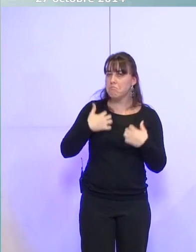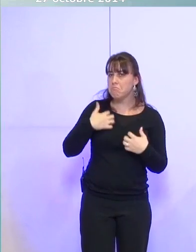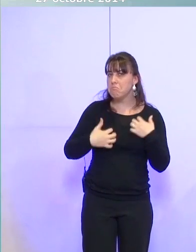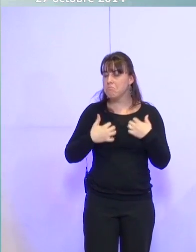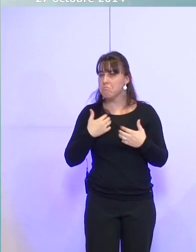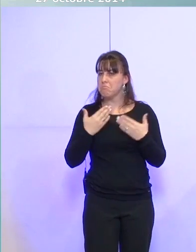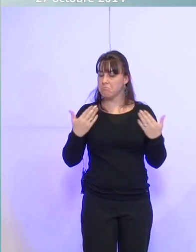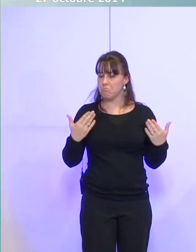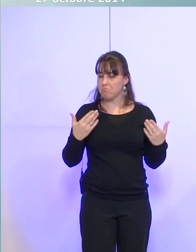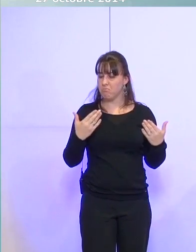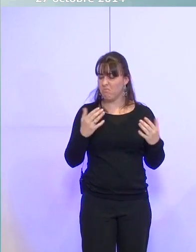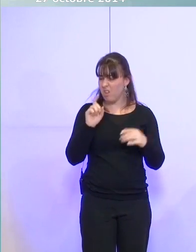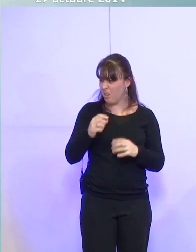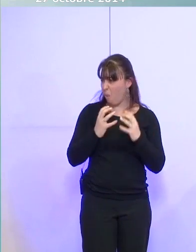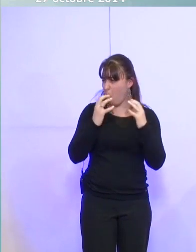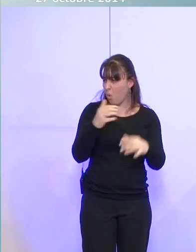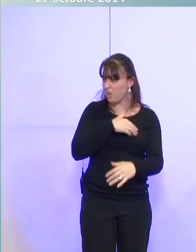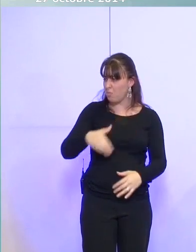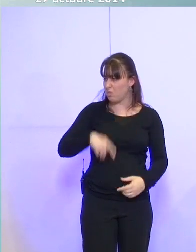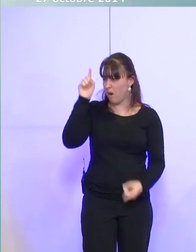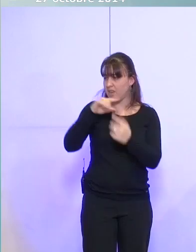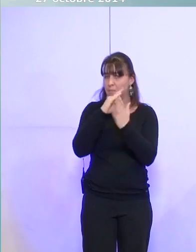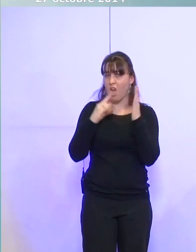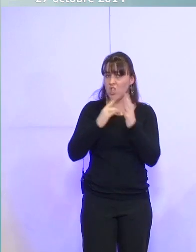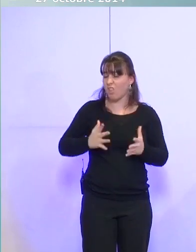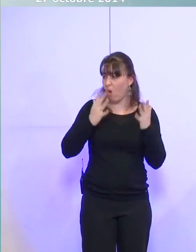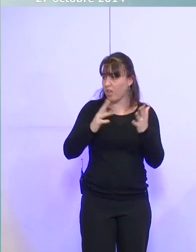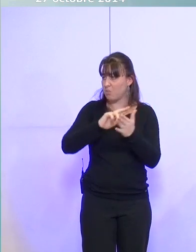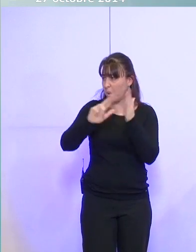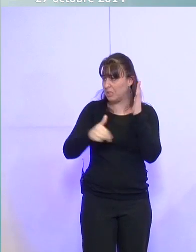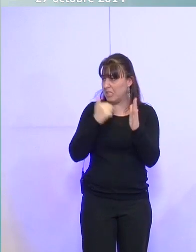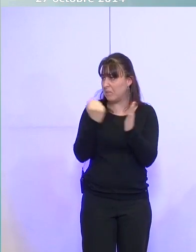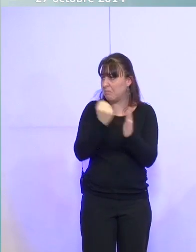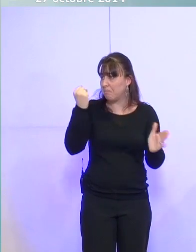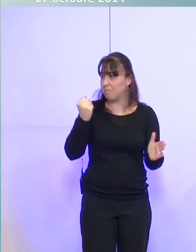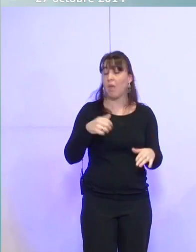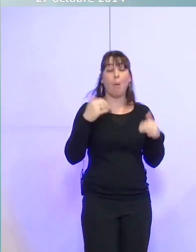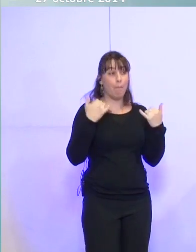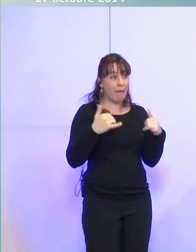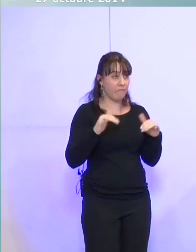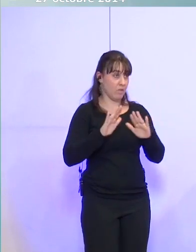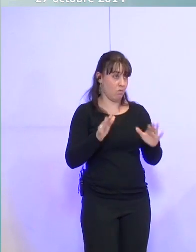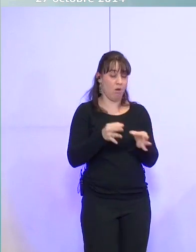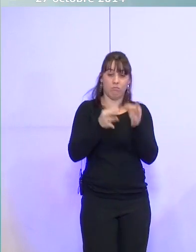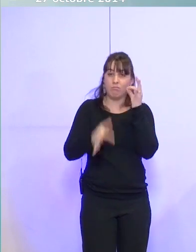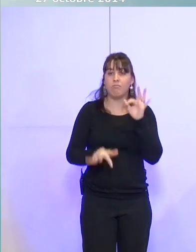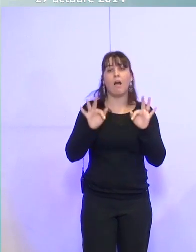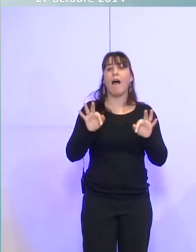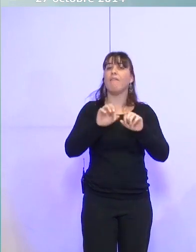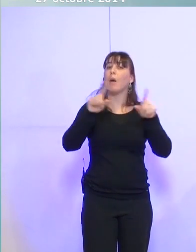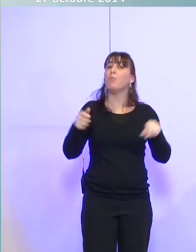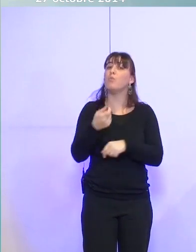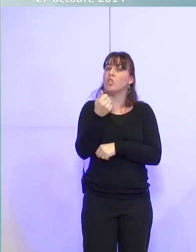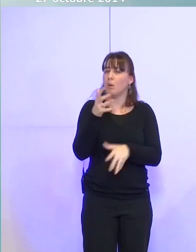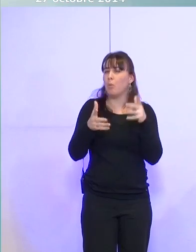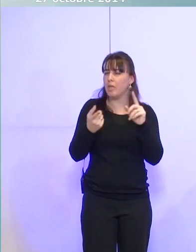passer par un conseil municipal pour approuver la charte d'engagement des riverains. Je terminerai par l'aspect financier, peut-être le